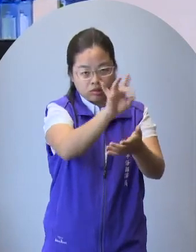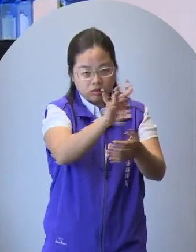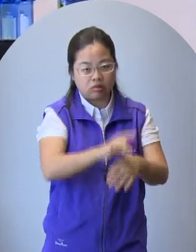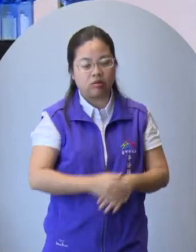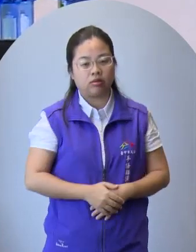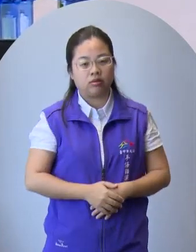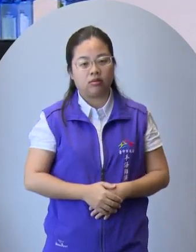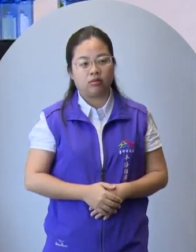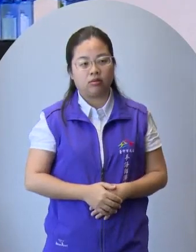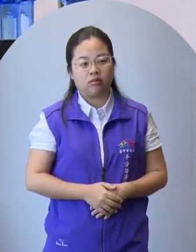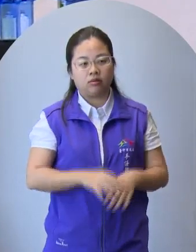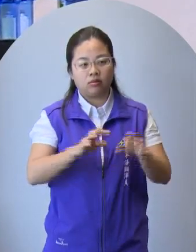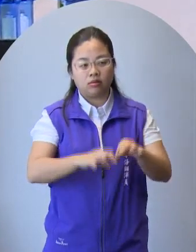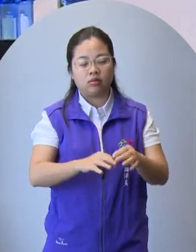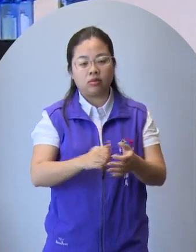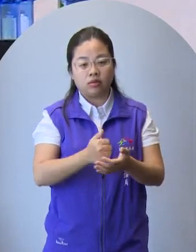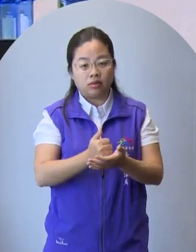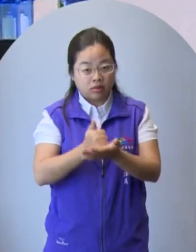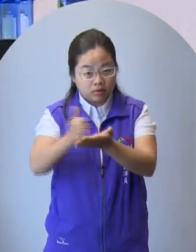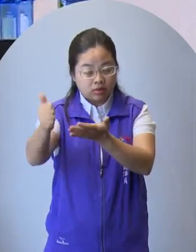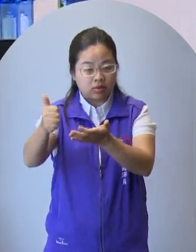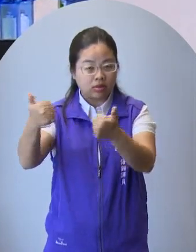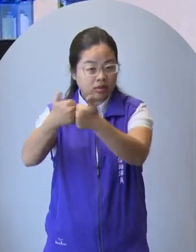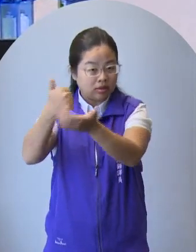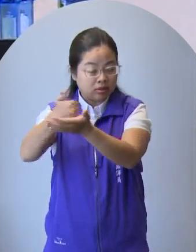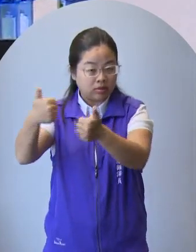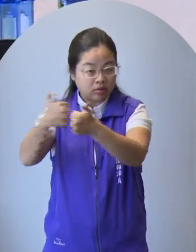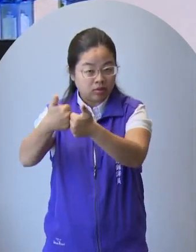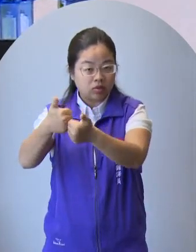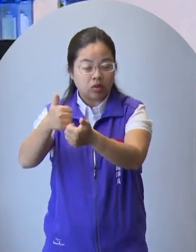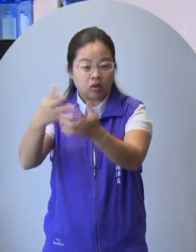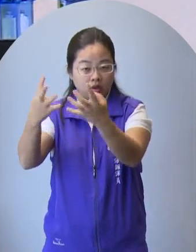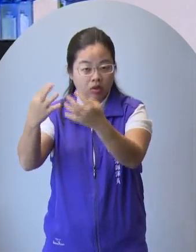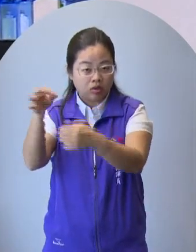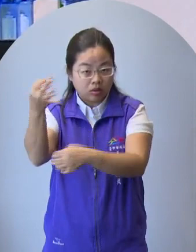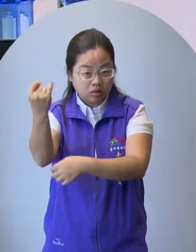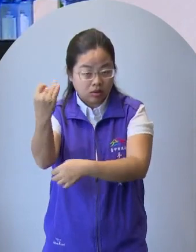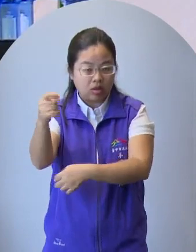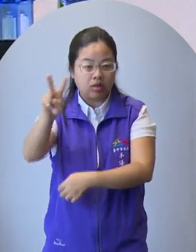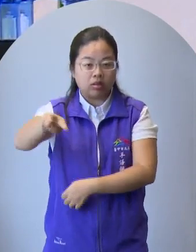哈，所以我们送进议会的数字是